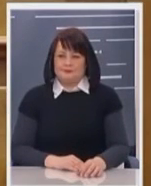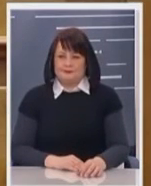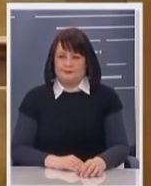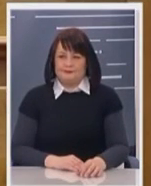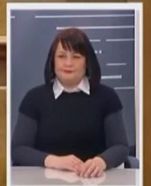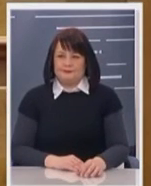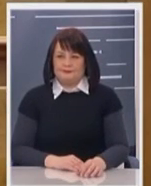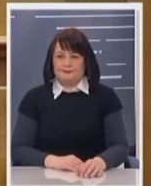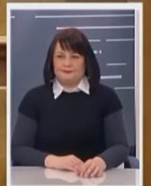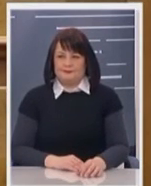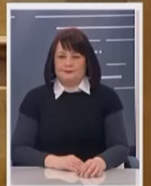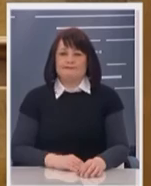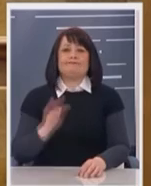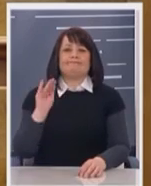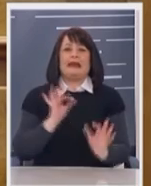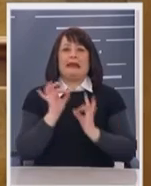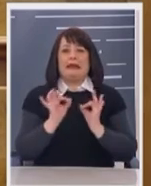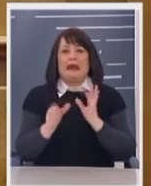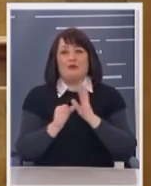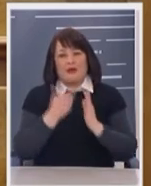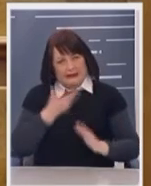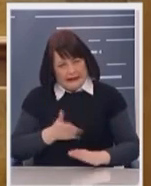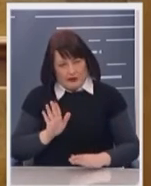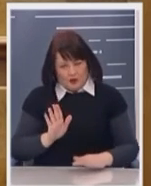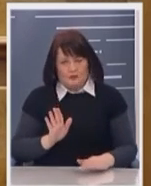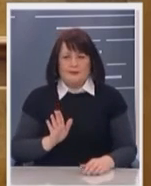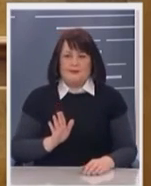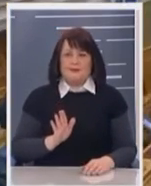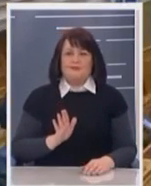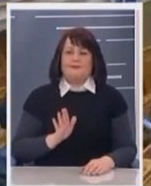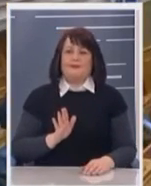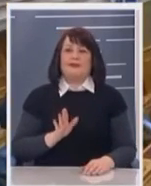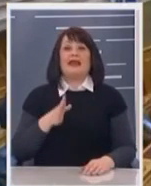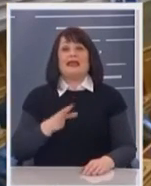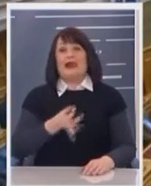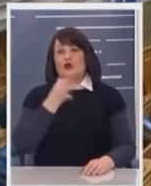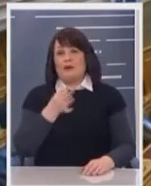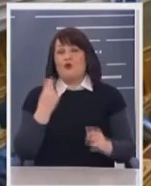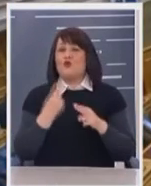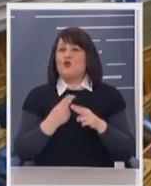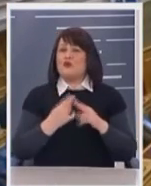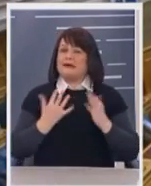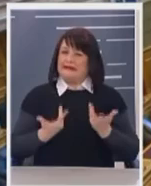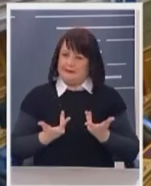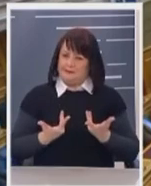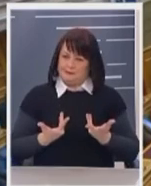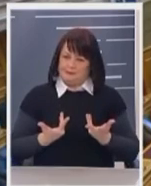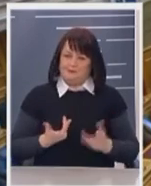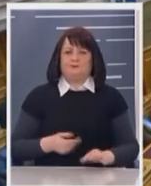Κυρία Πρόεδρε, κλείνοντας, θέλω να επισημάνω το εξής και για